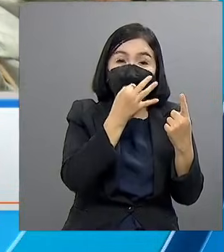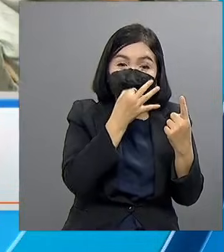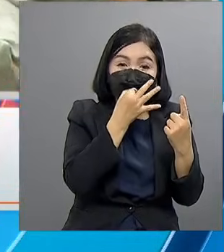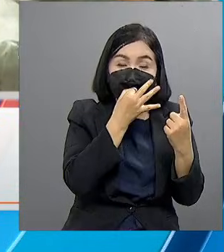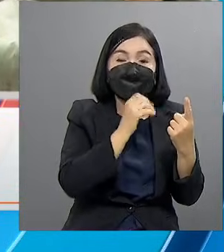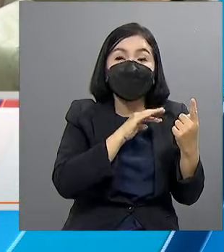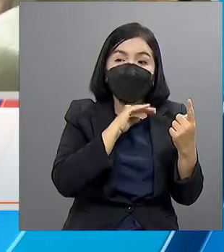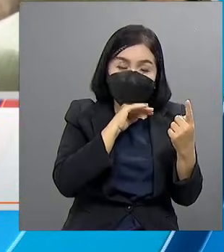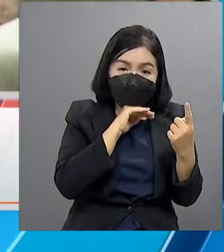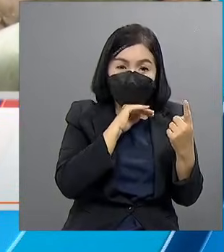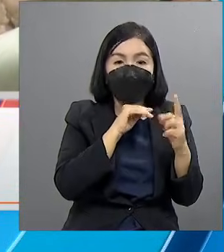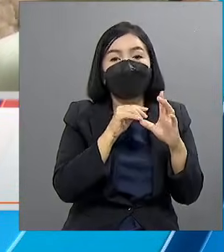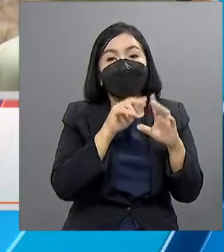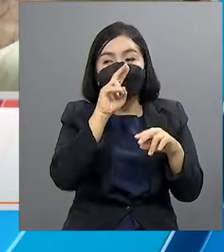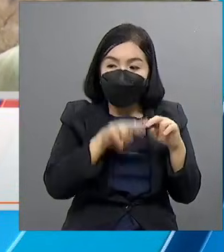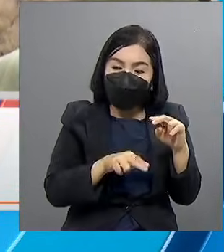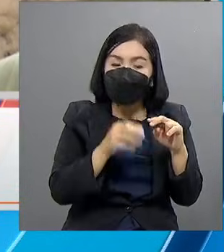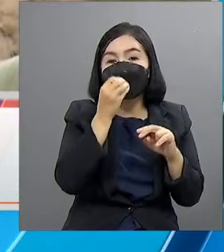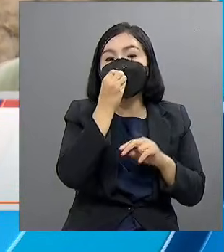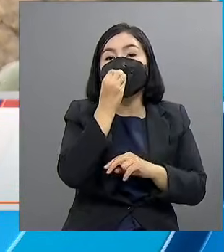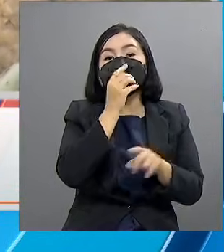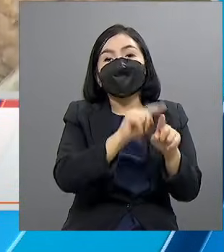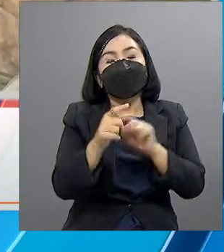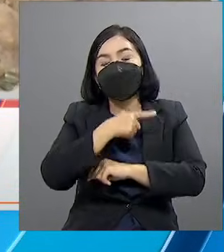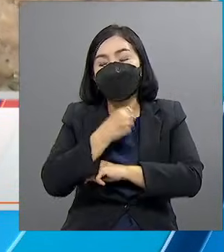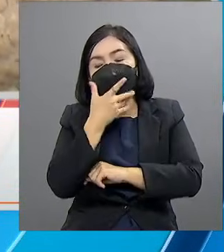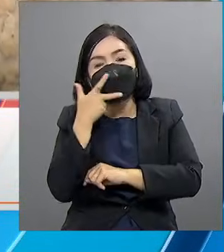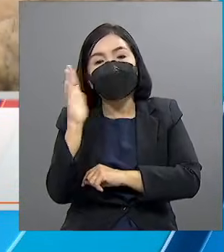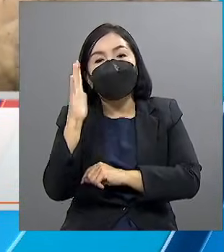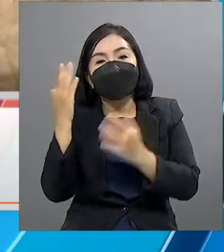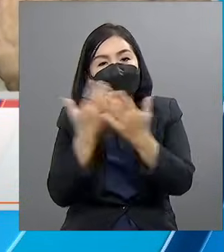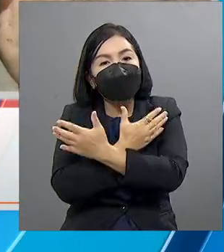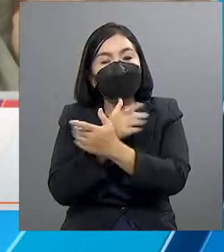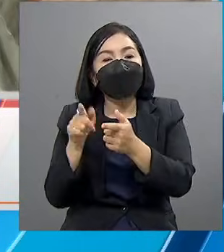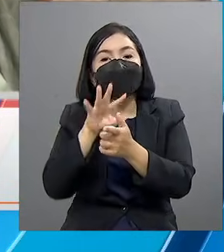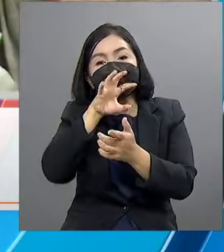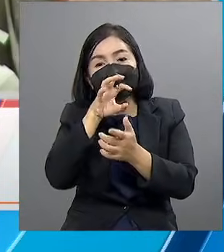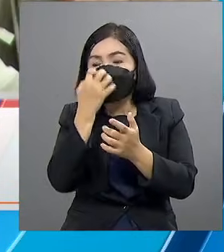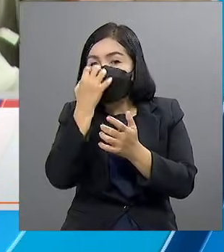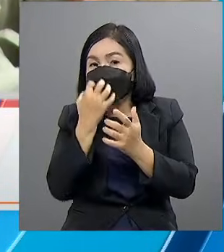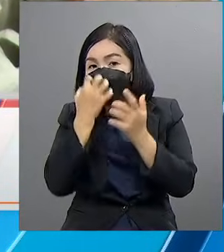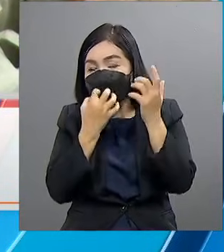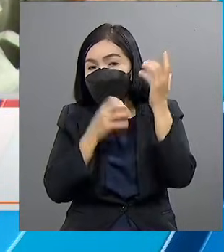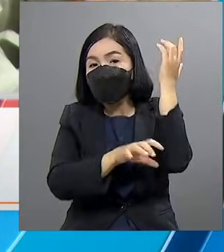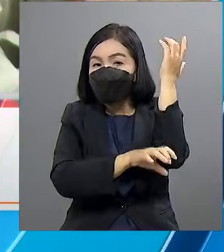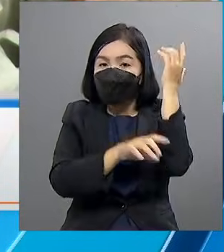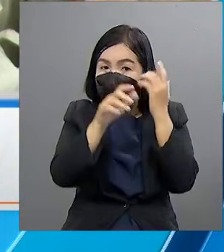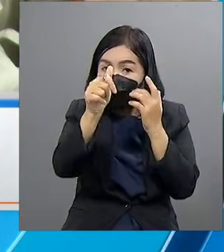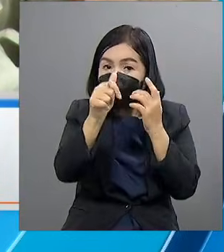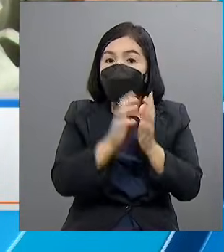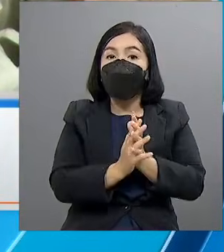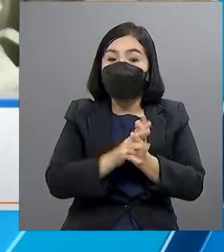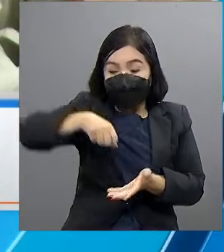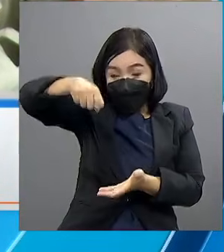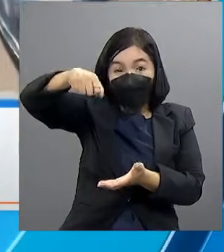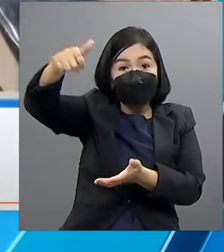นก็กินเป็นอาหารแบบใครชอบไม่ชอบหวานก็กินตัวนี้ไปได้เลย ที่เวลาออกกองอะเนาะ ออกกองก็พกบักจ่างหิ้วไปห้อย